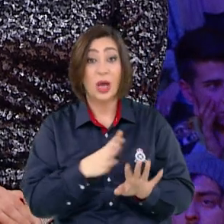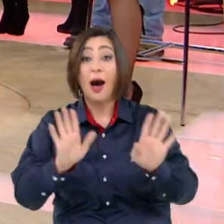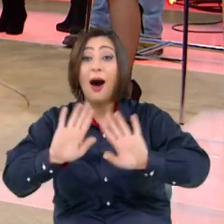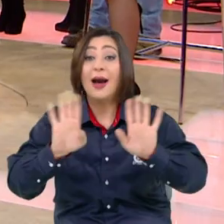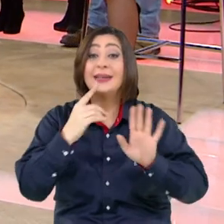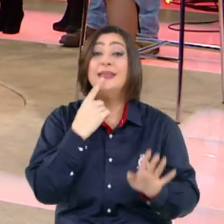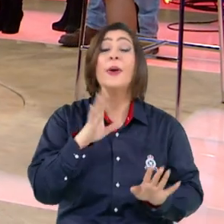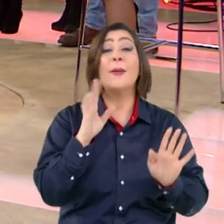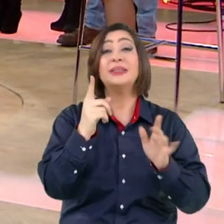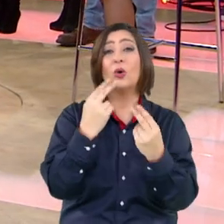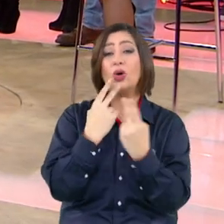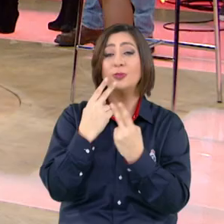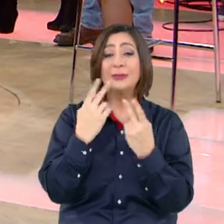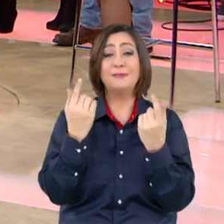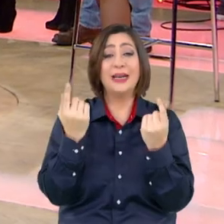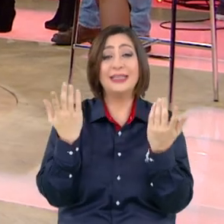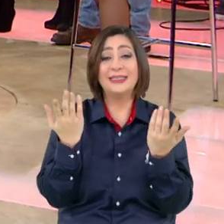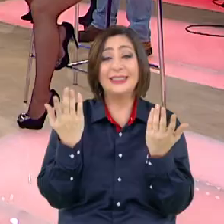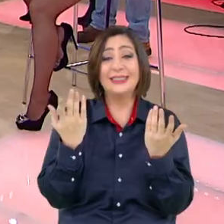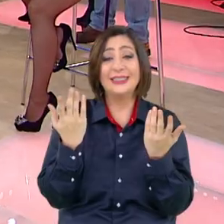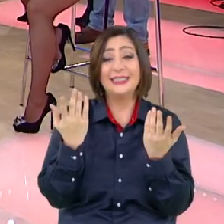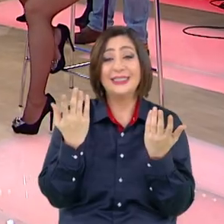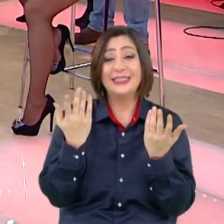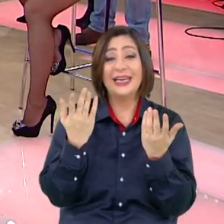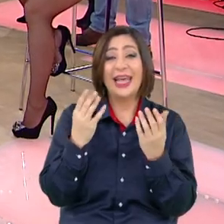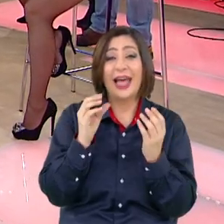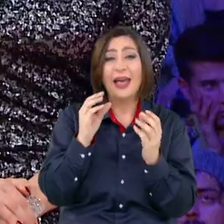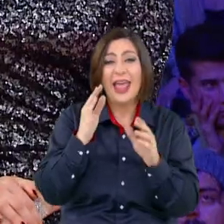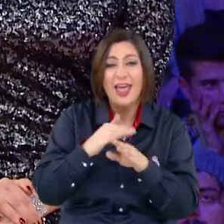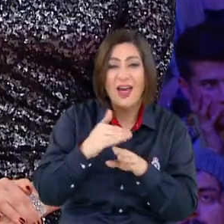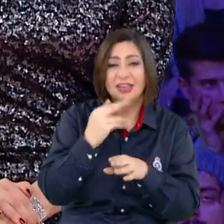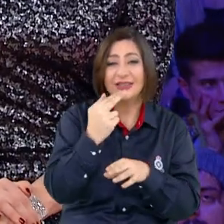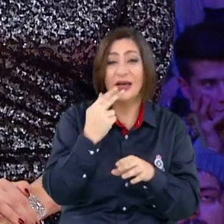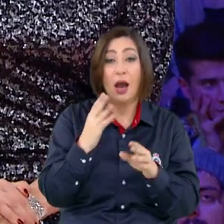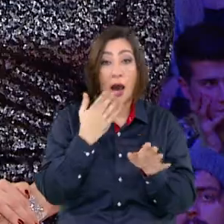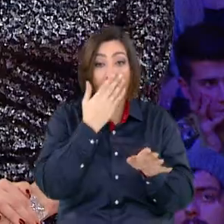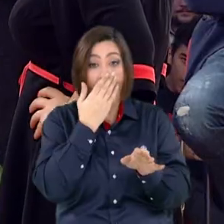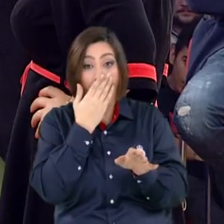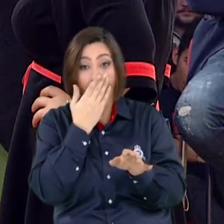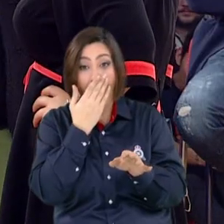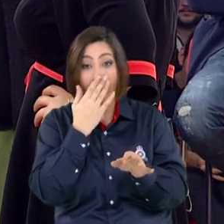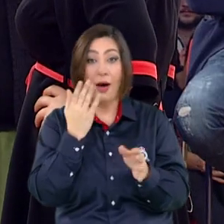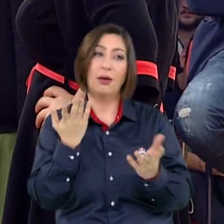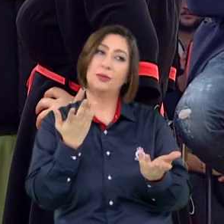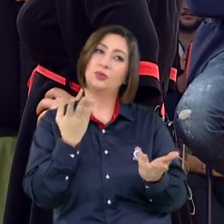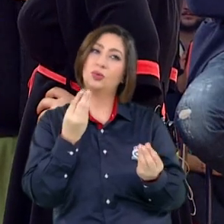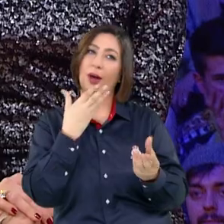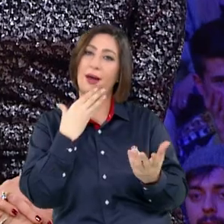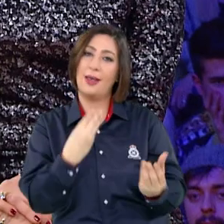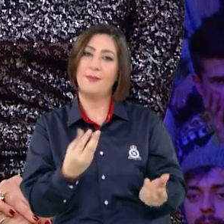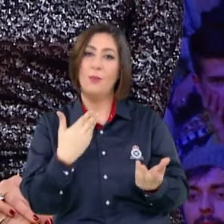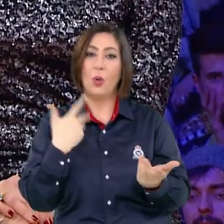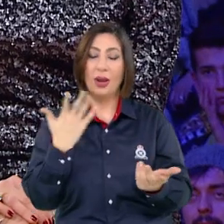öyle demeyeyim ama sizin konuşmalarınız biraz... Kekeme gibi. Kekeme gibi. Aa, evet, o kadar insana... da artikülasyon